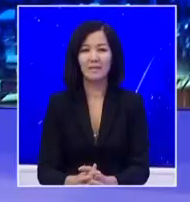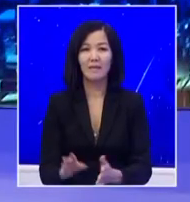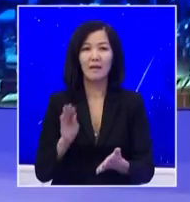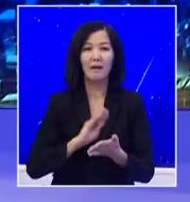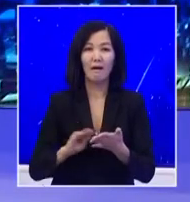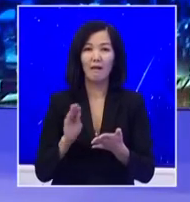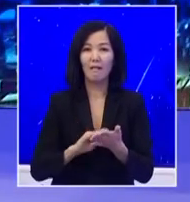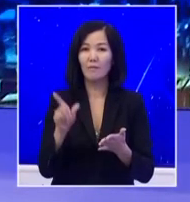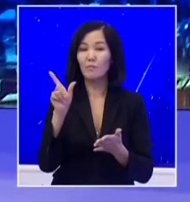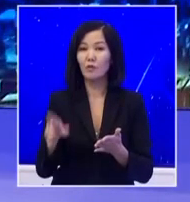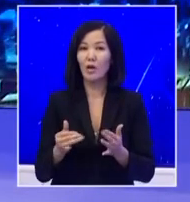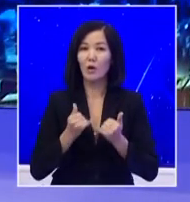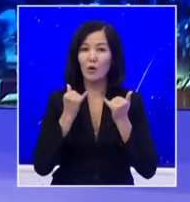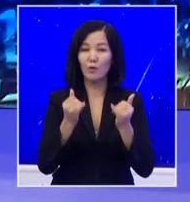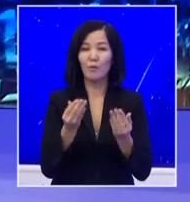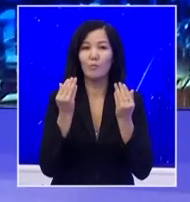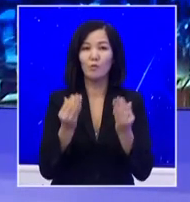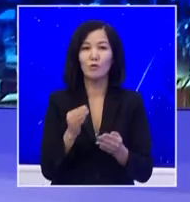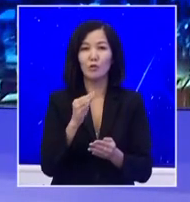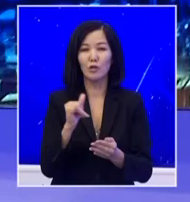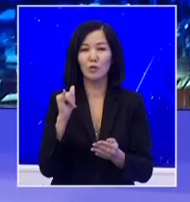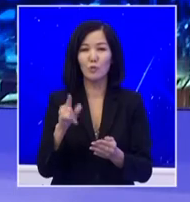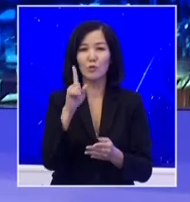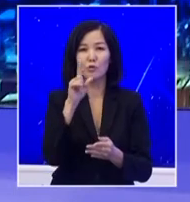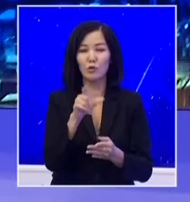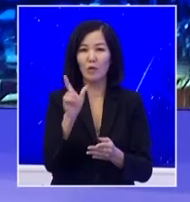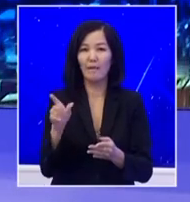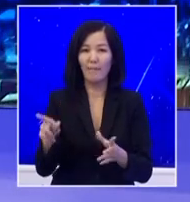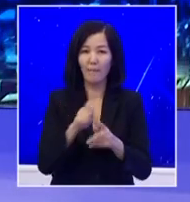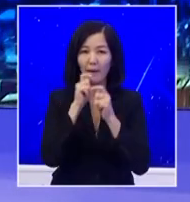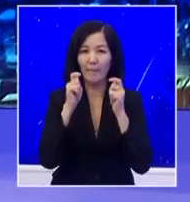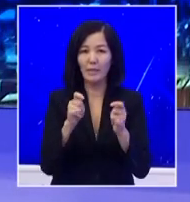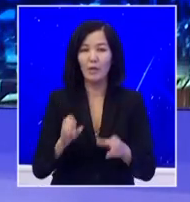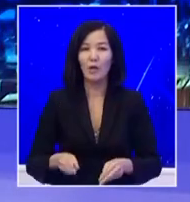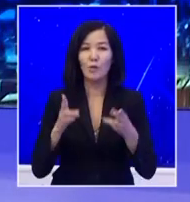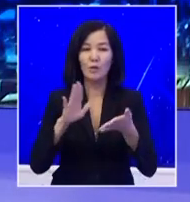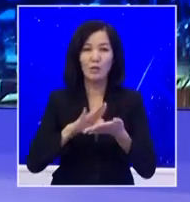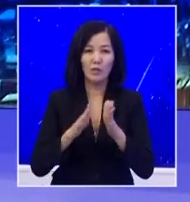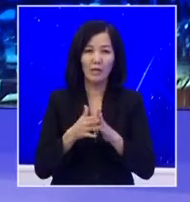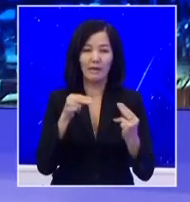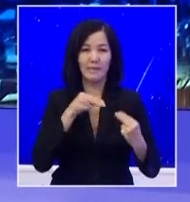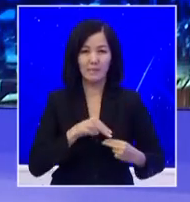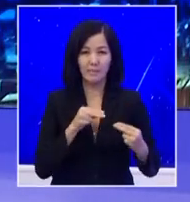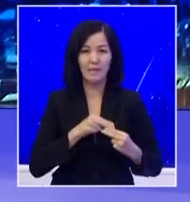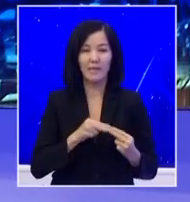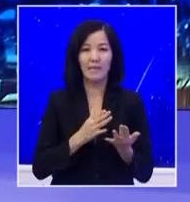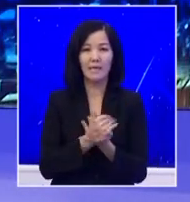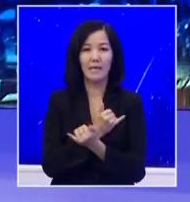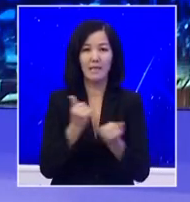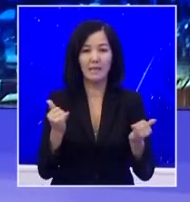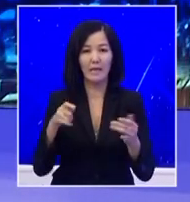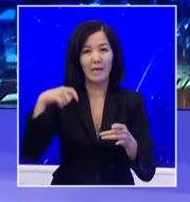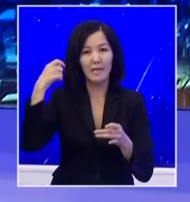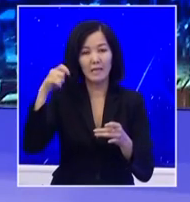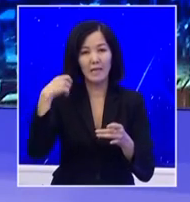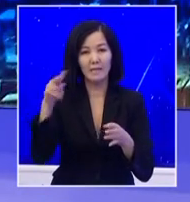Қалам ұстаған қауымға құрмет. Бүгін жетсулық жүзге жуық бақ өкілдері марапатталды. Төтенше жағдай кезінде тынбай қызмет еткен тілші, таспагер,